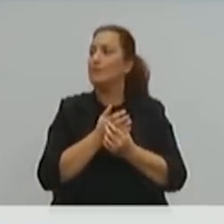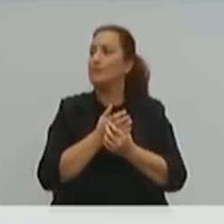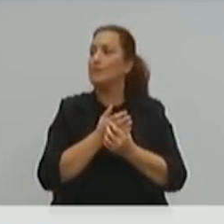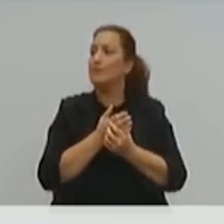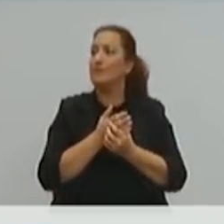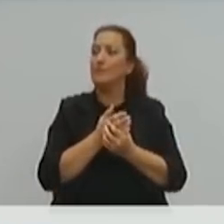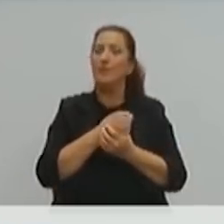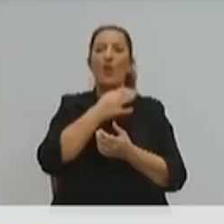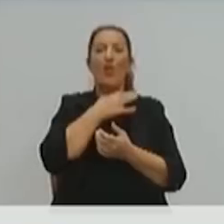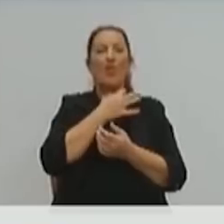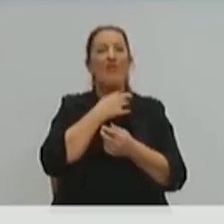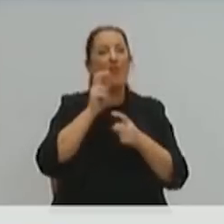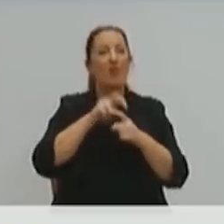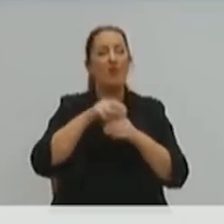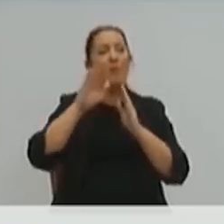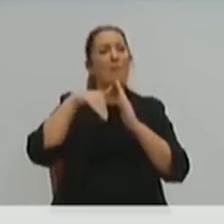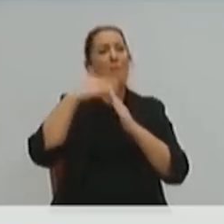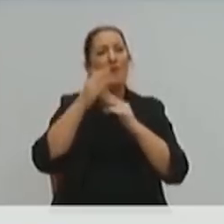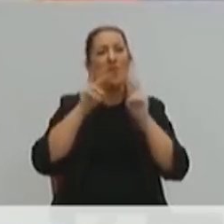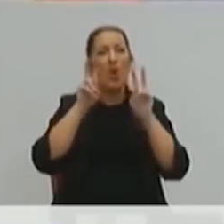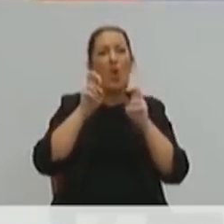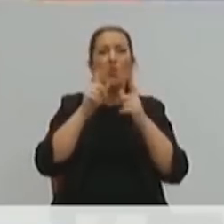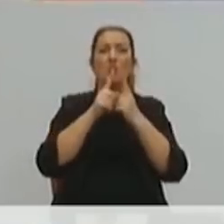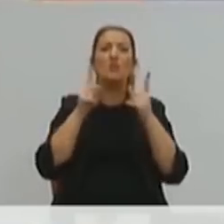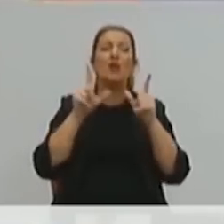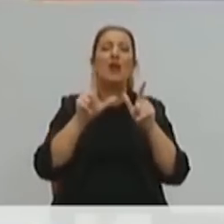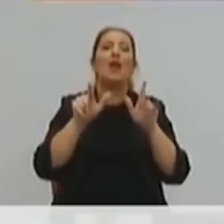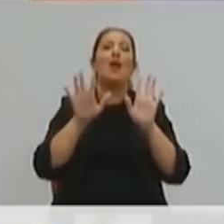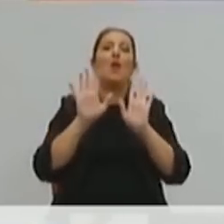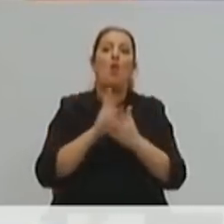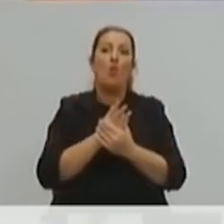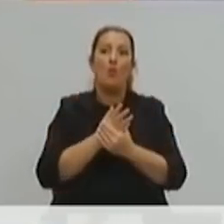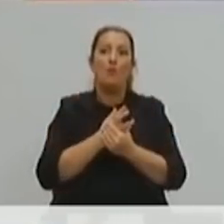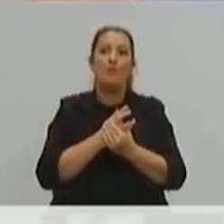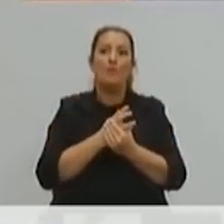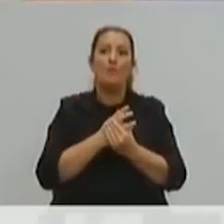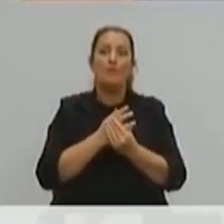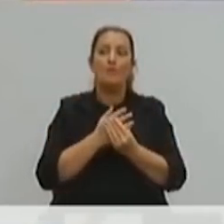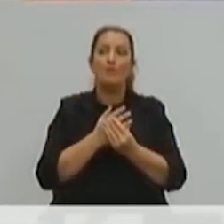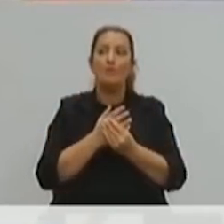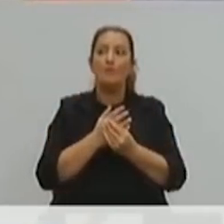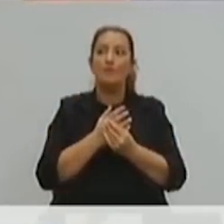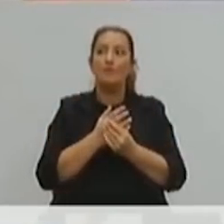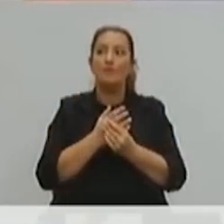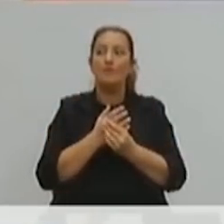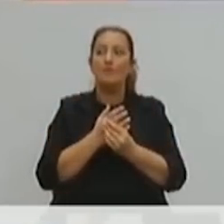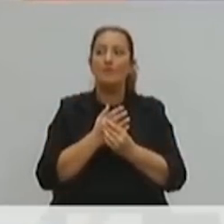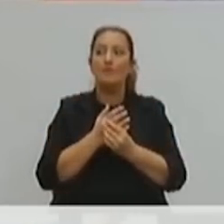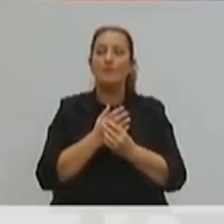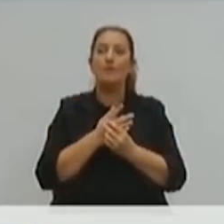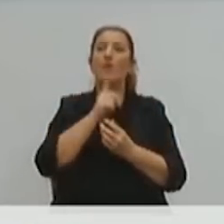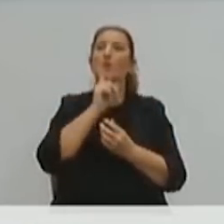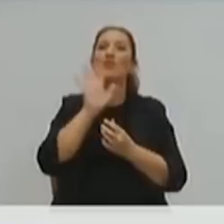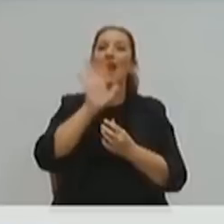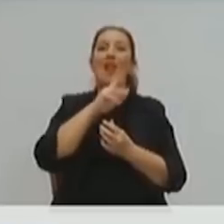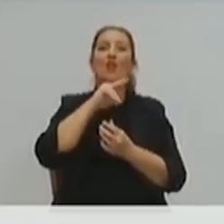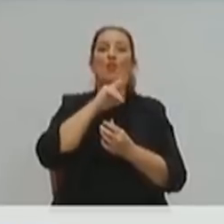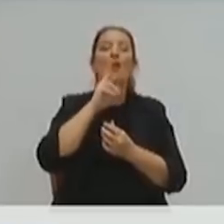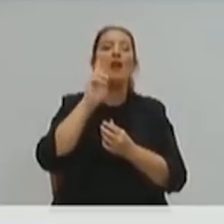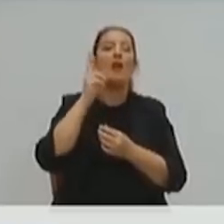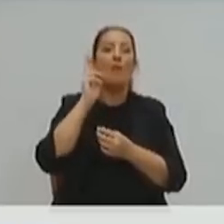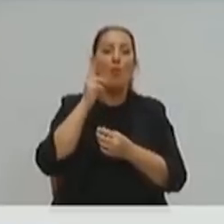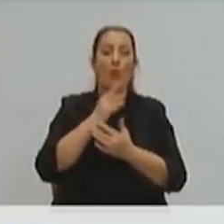Hayır, lütfen yerinize oturun. Başka konulara girmeyeceğiz. Arkadaşlar, bu konuyla ilgili yeteri kadar konuşuldu. 150 nolu raporu.